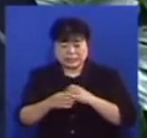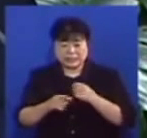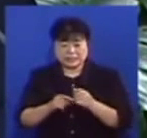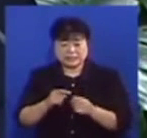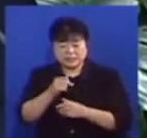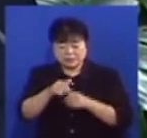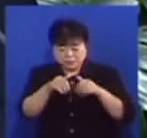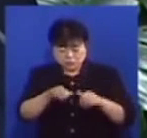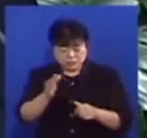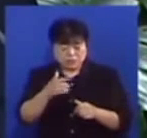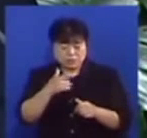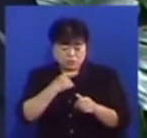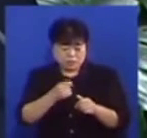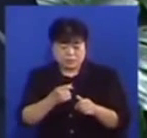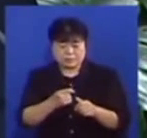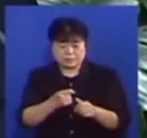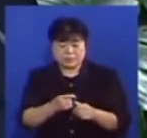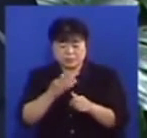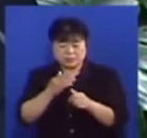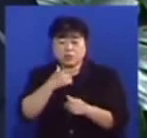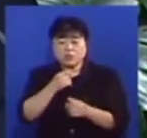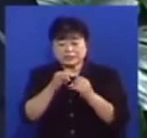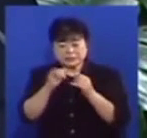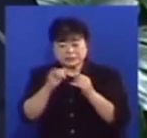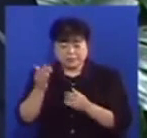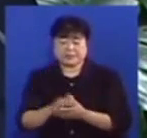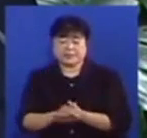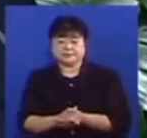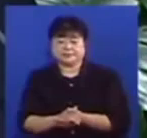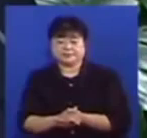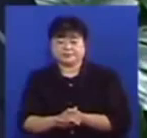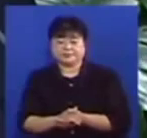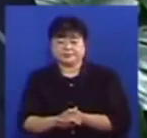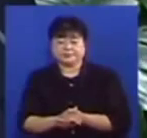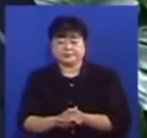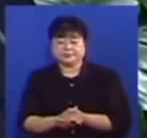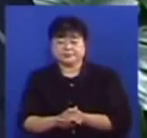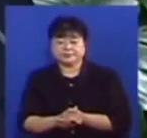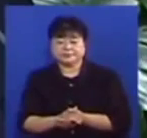하나님의 종이 되기를 간절히 원하는 사람인 것입니다.